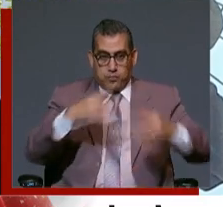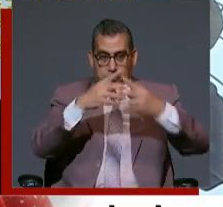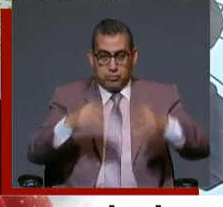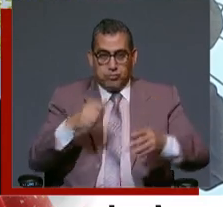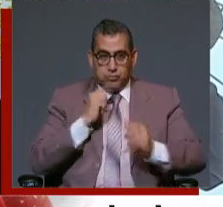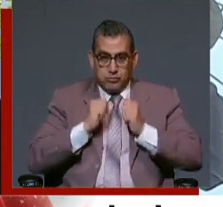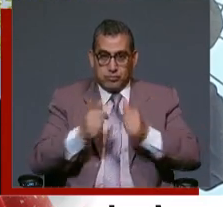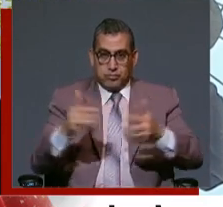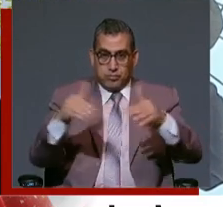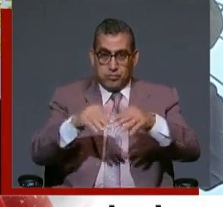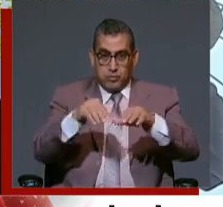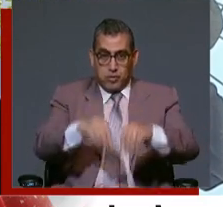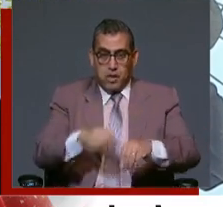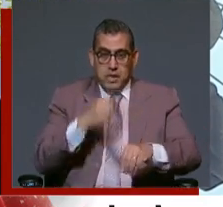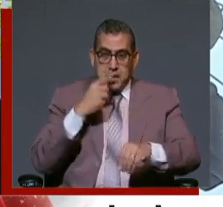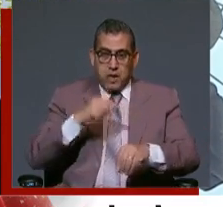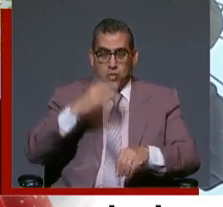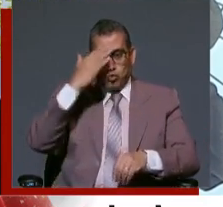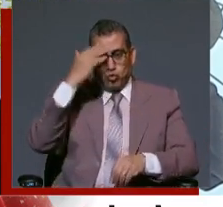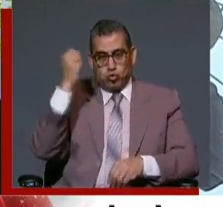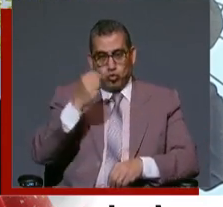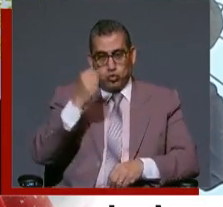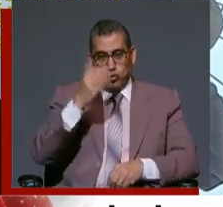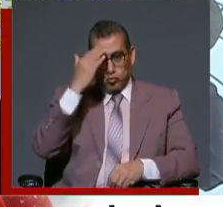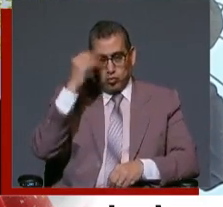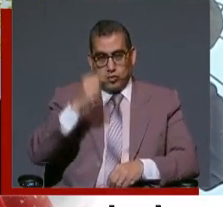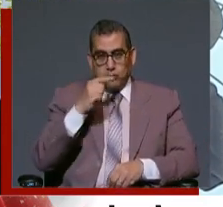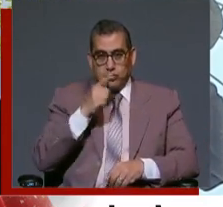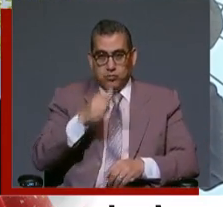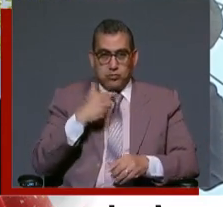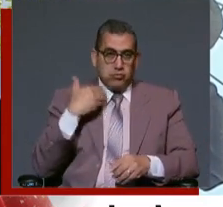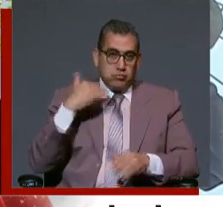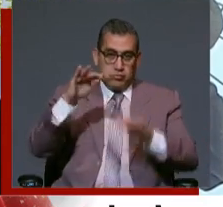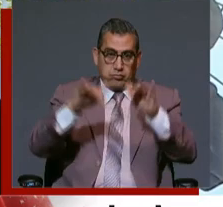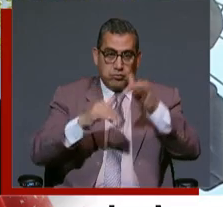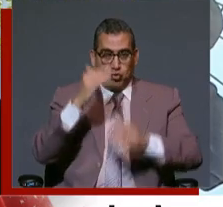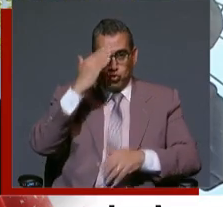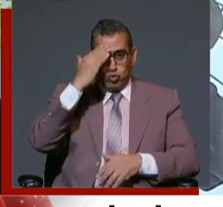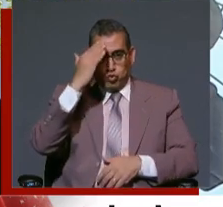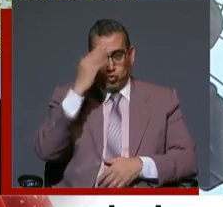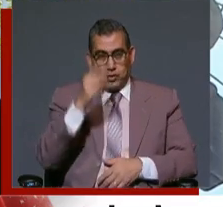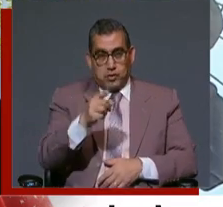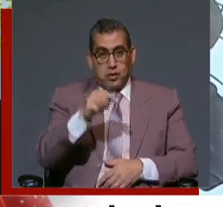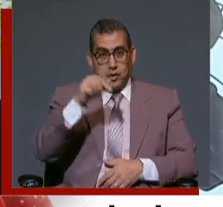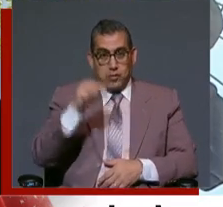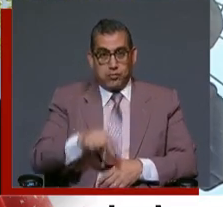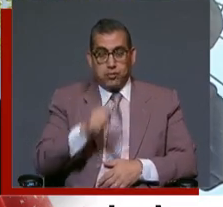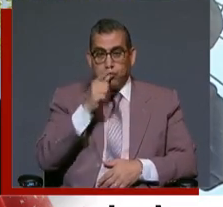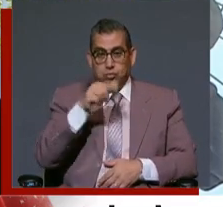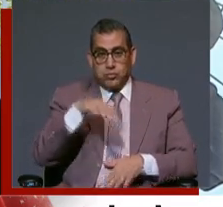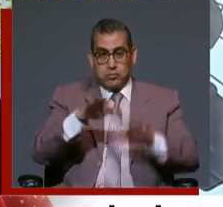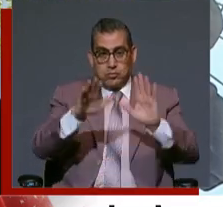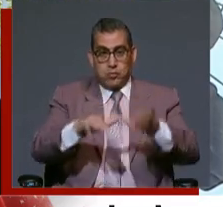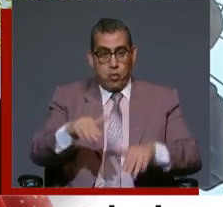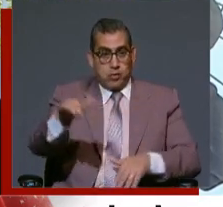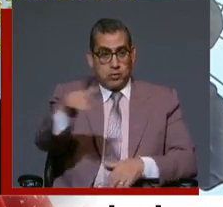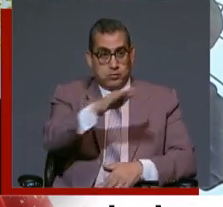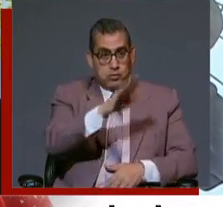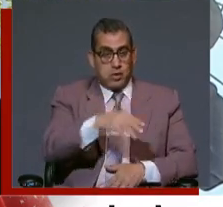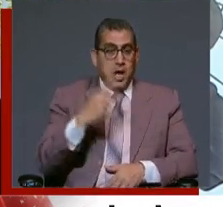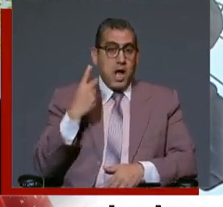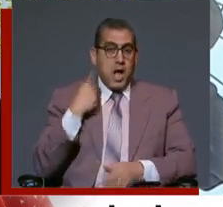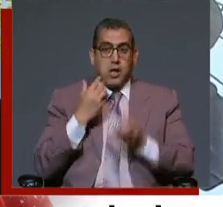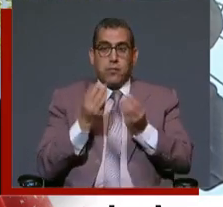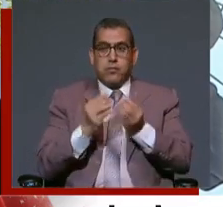هذه الاجتماعات السنوية. شكرا على تكريم دعوتنا. إن وجودكم بعدد